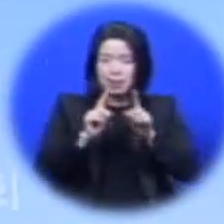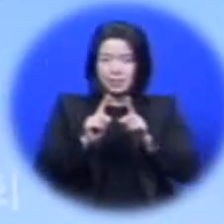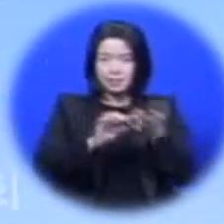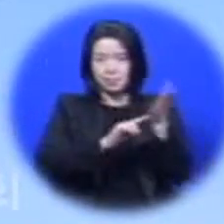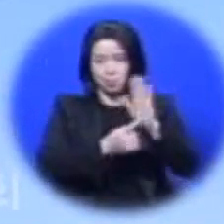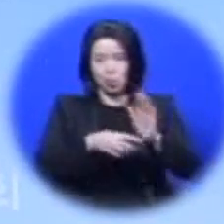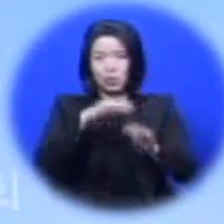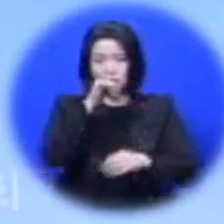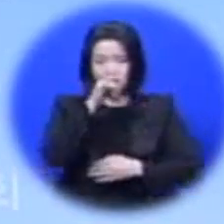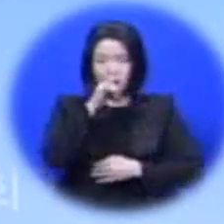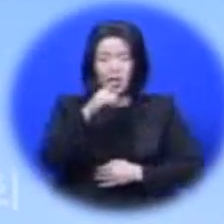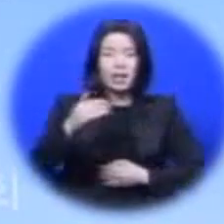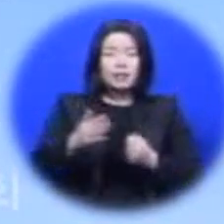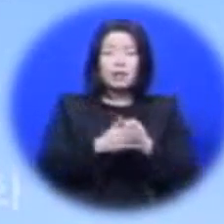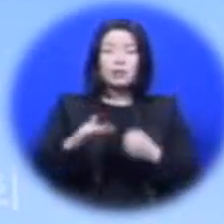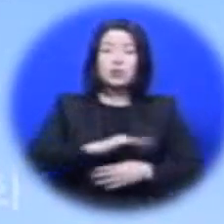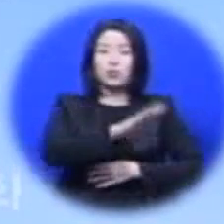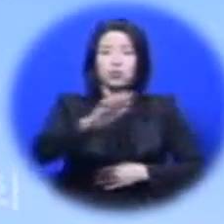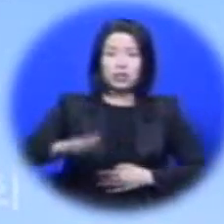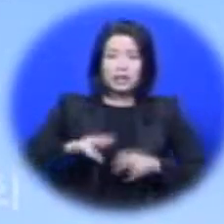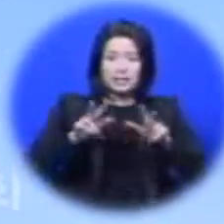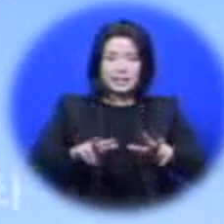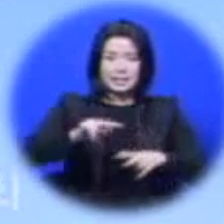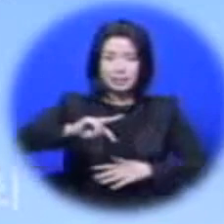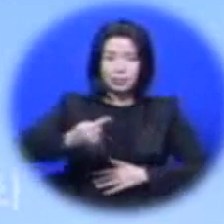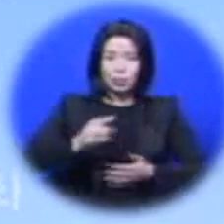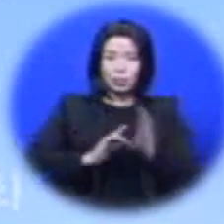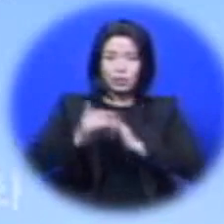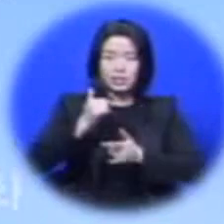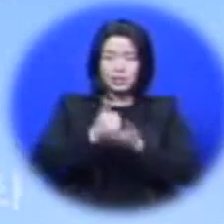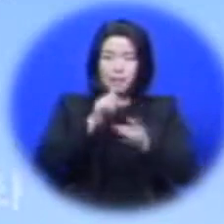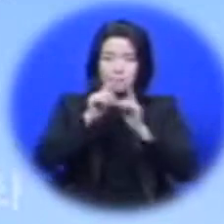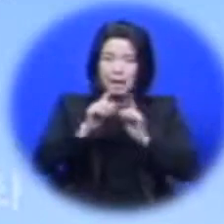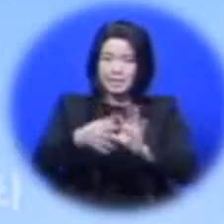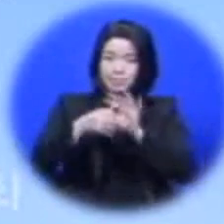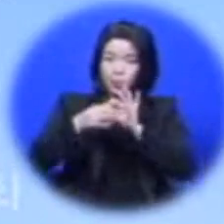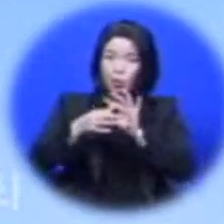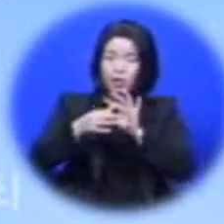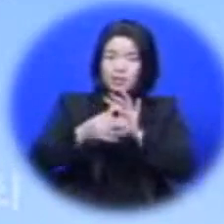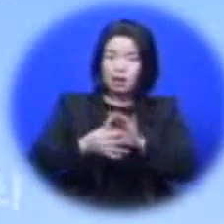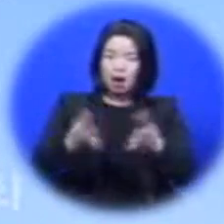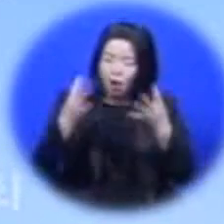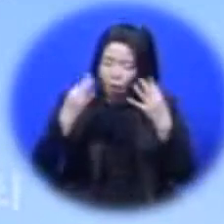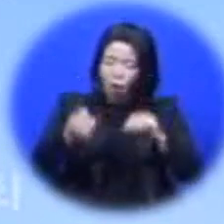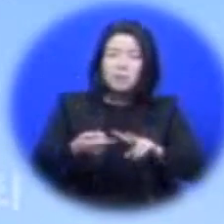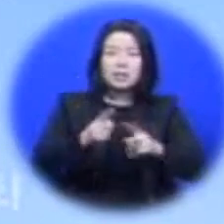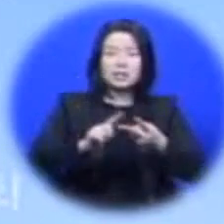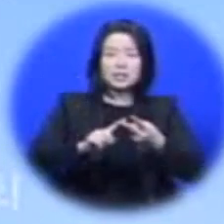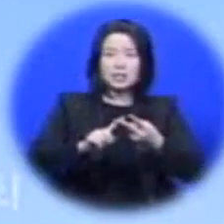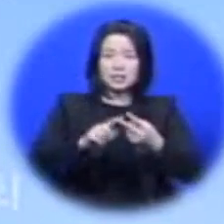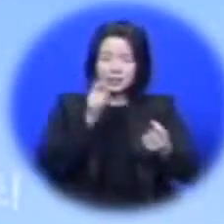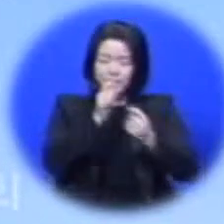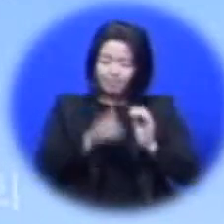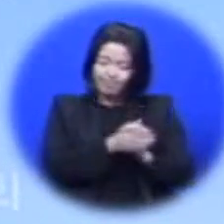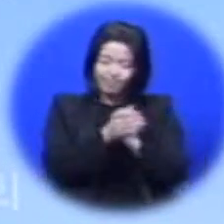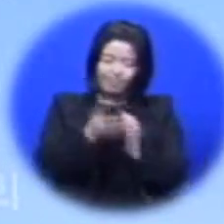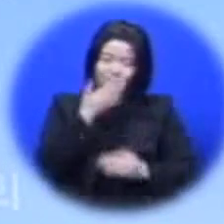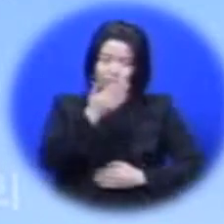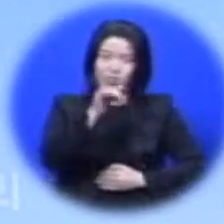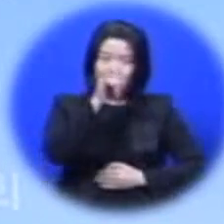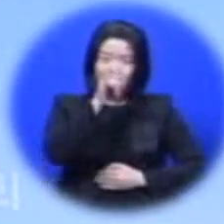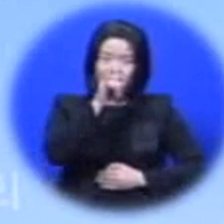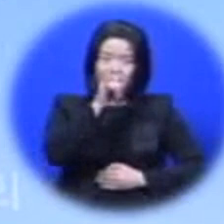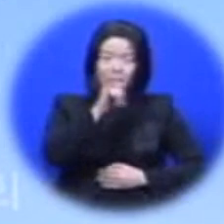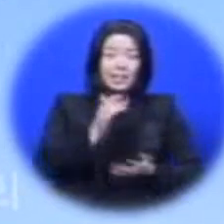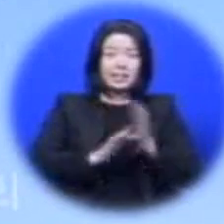표현했습니다. 그러므로 우리가 지금도 예수님을 말씀을 통해서 얼마든지 사귈 수 있다는 거죠.